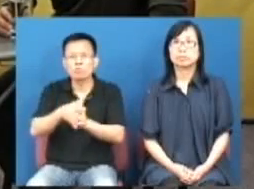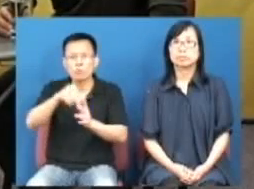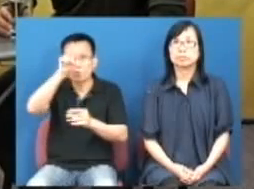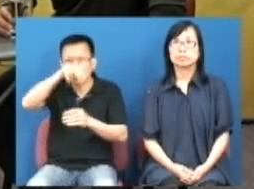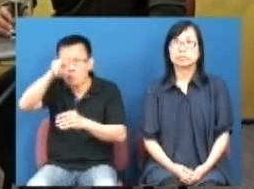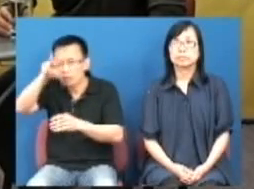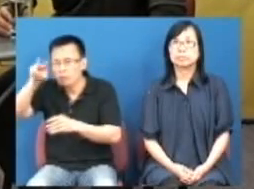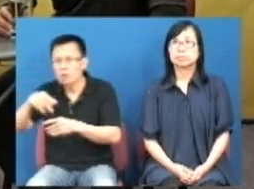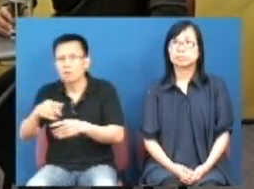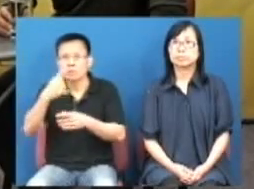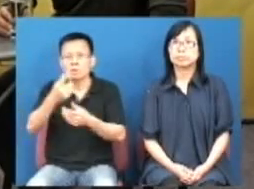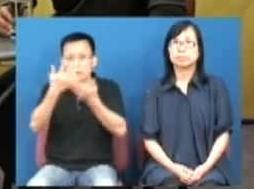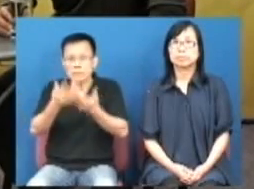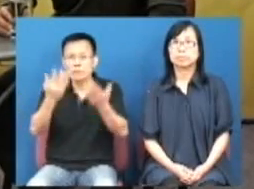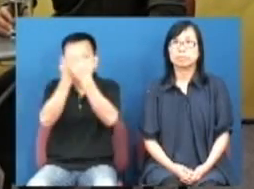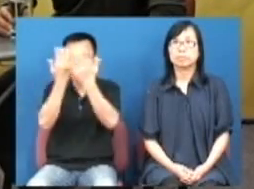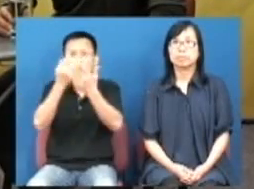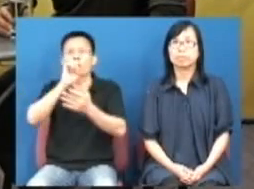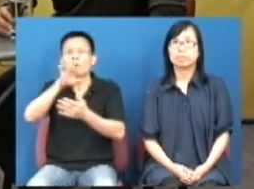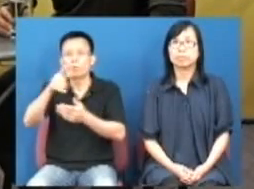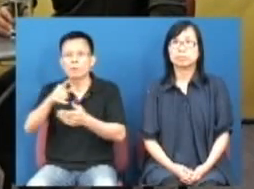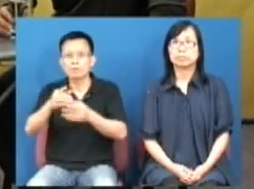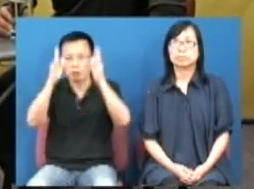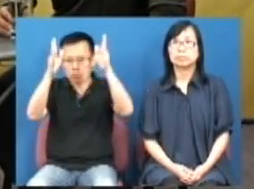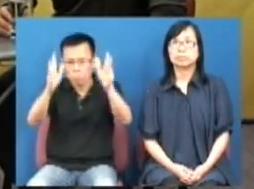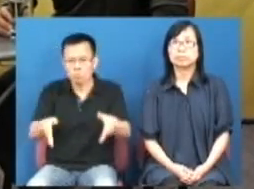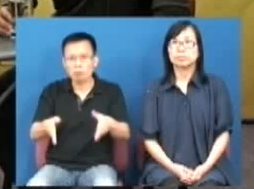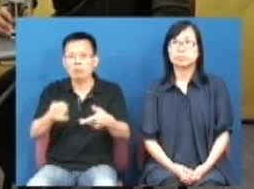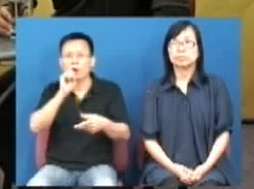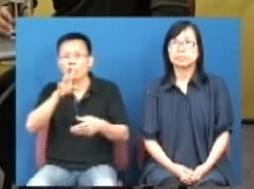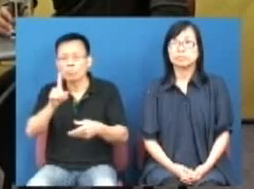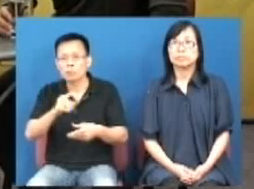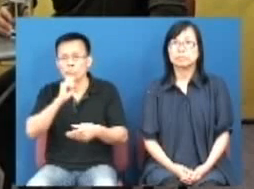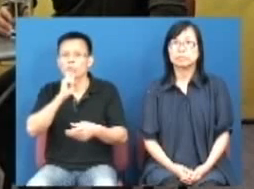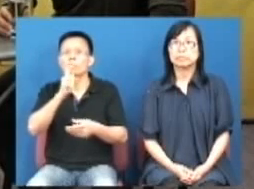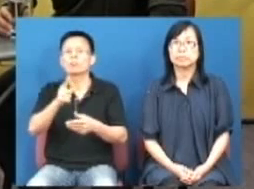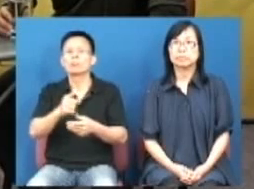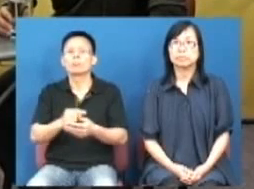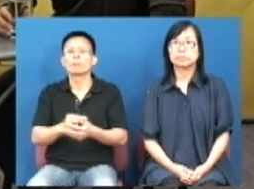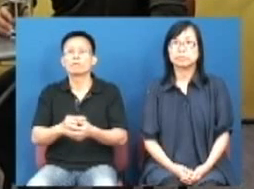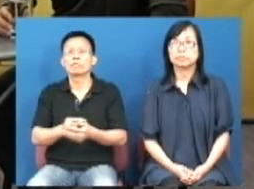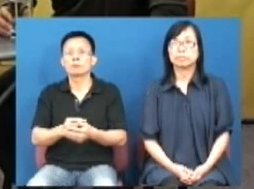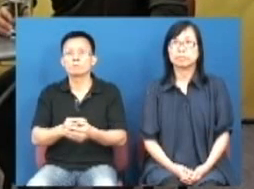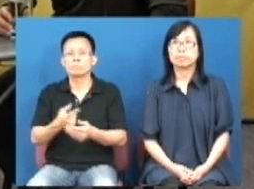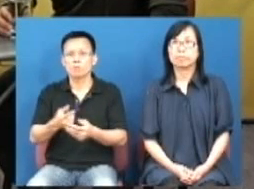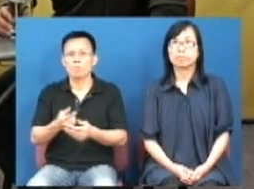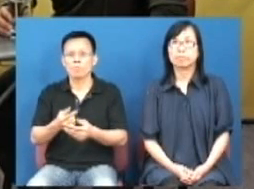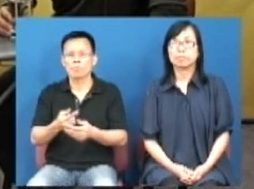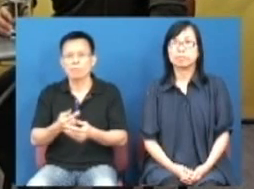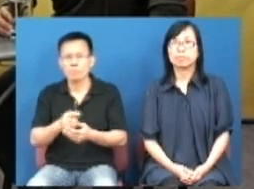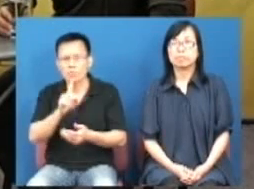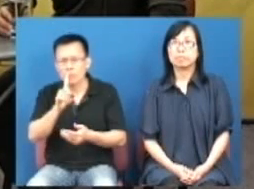集係講乜嘢，甚至乎咧，我哋每一段都可以有嘅呢啲咁樣嘅候咩叫